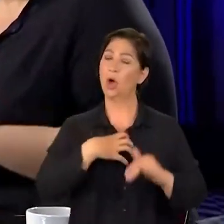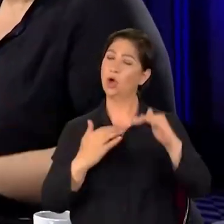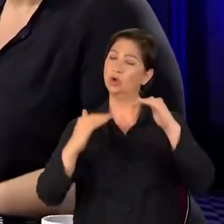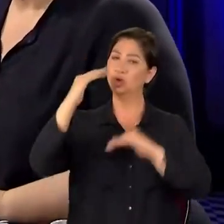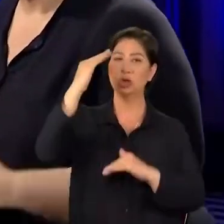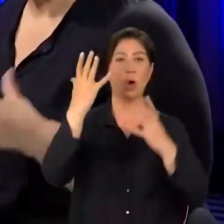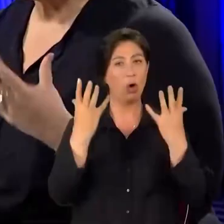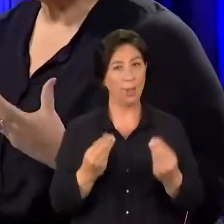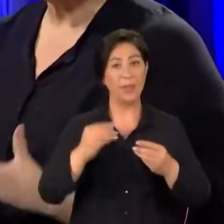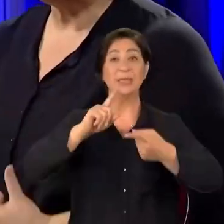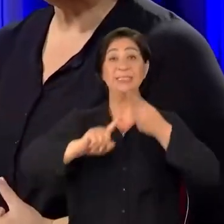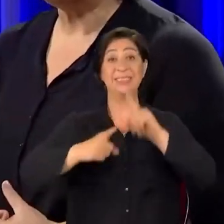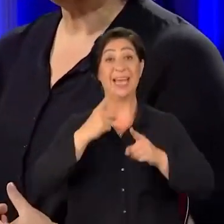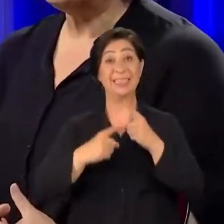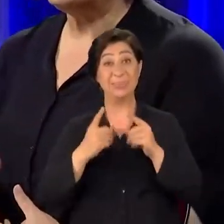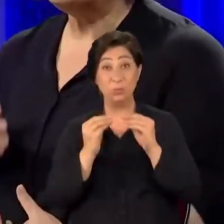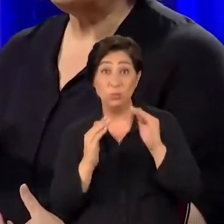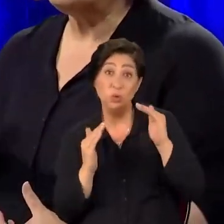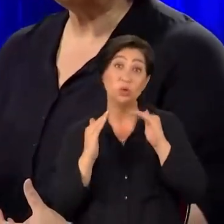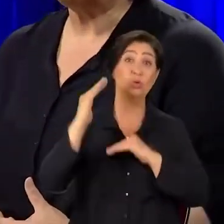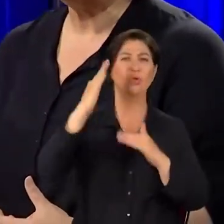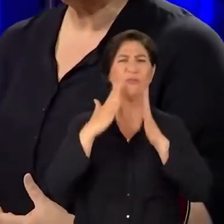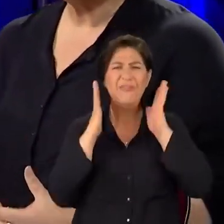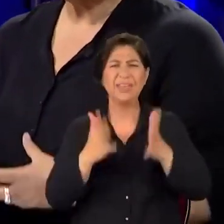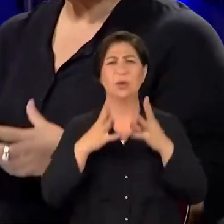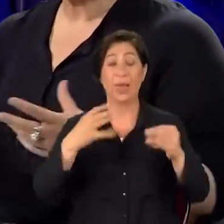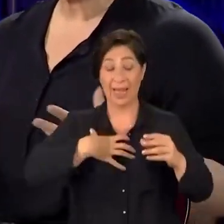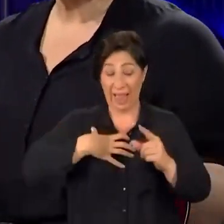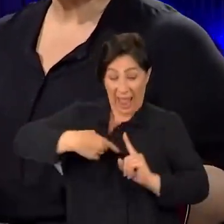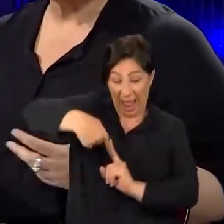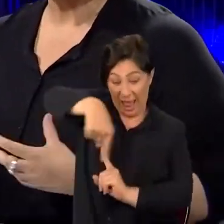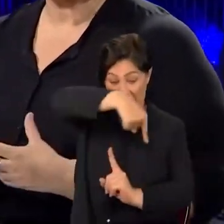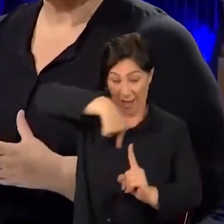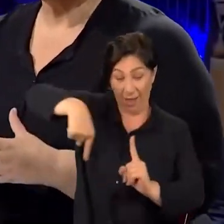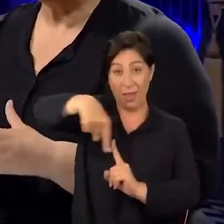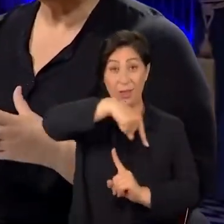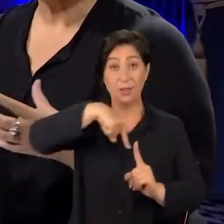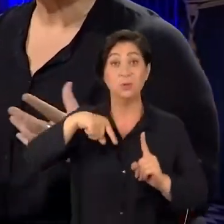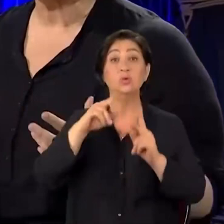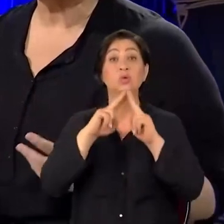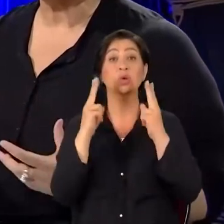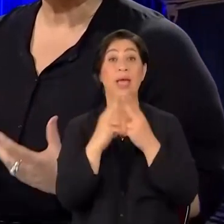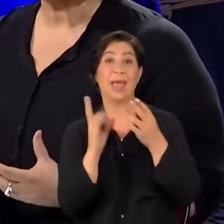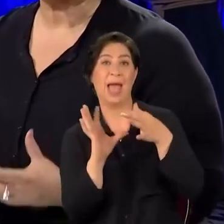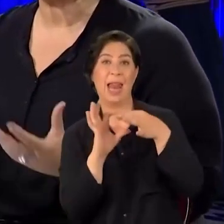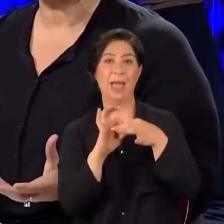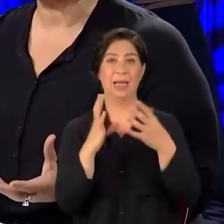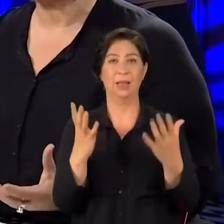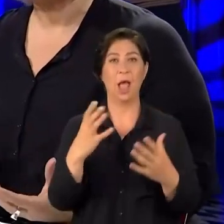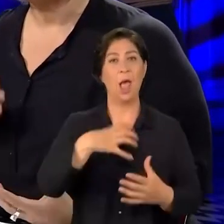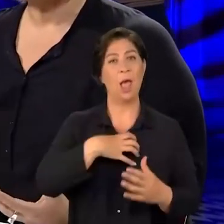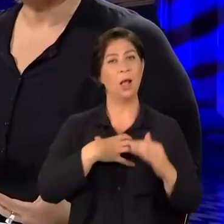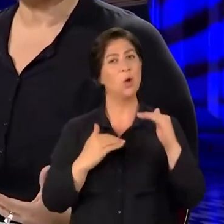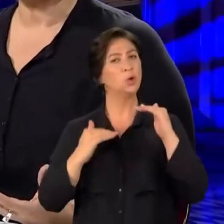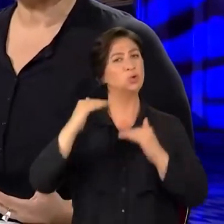ego yüksek olabilir ama siyasetle ilgilenen insanların büyük bir çoğunluğu etrafında dönen, yani onu çeviren dünyayla da